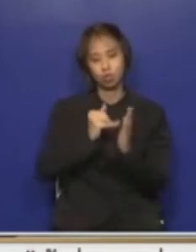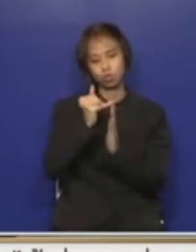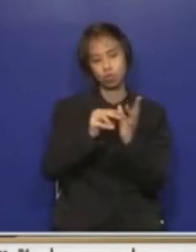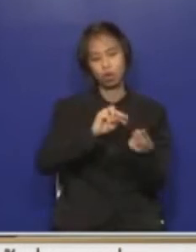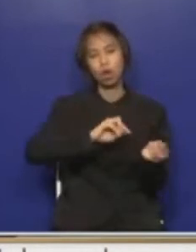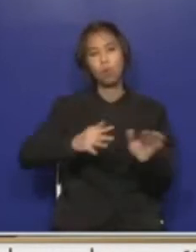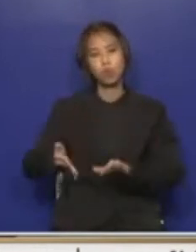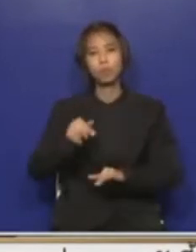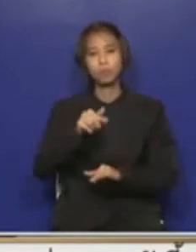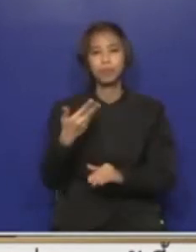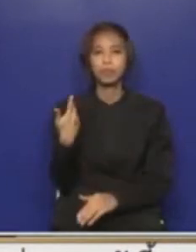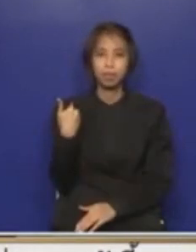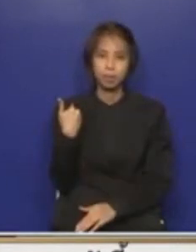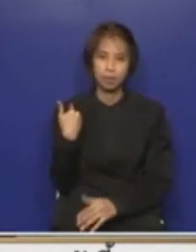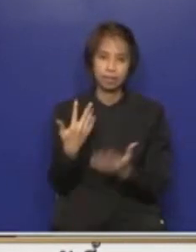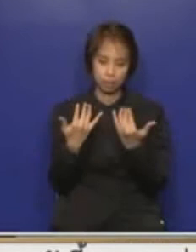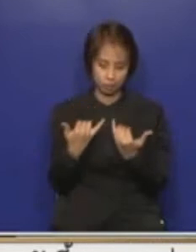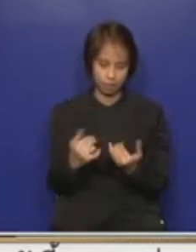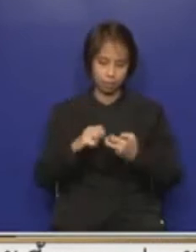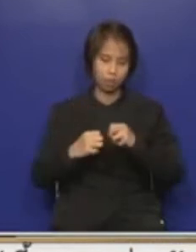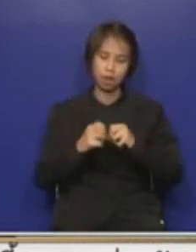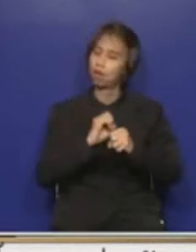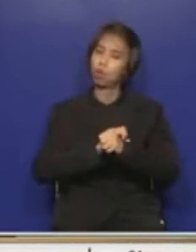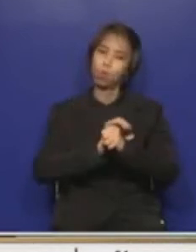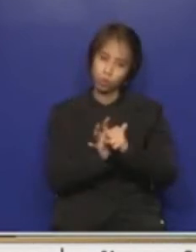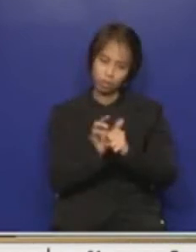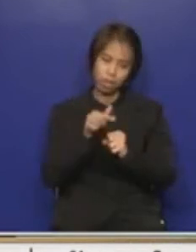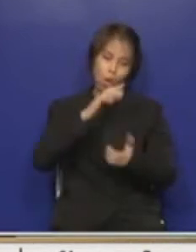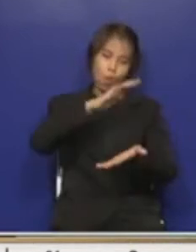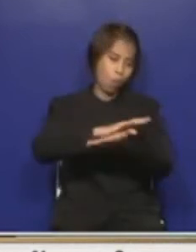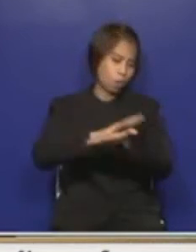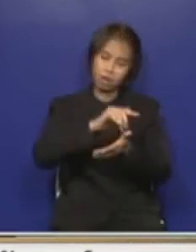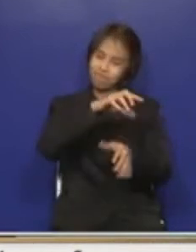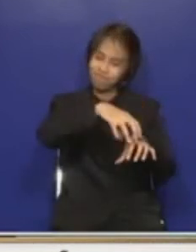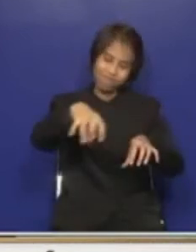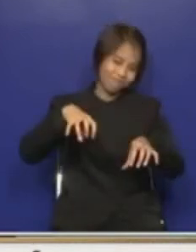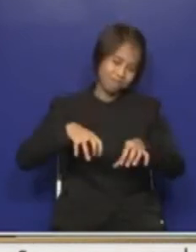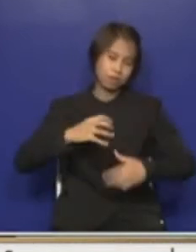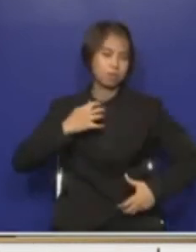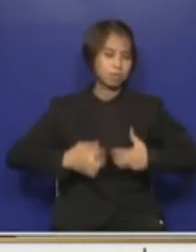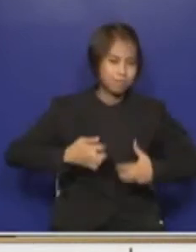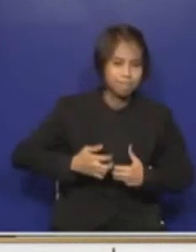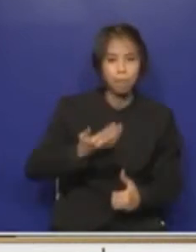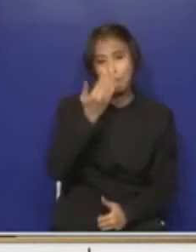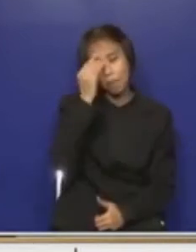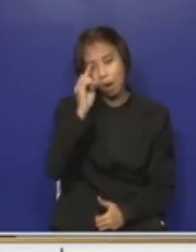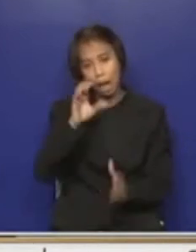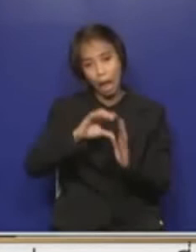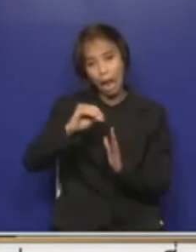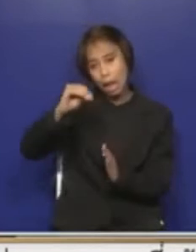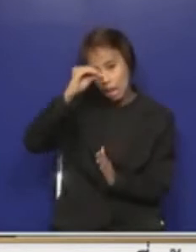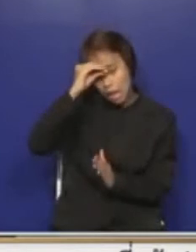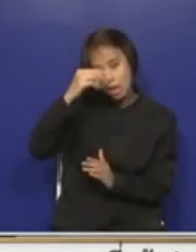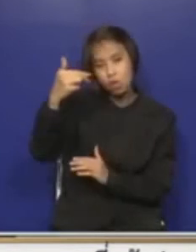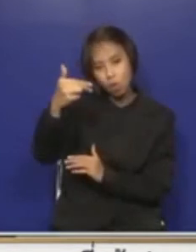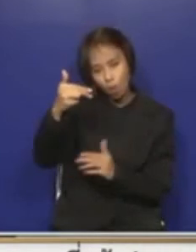นี้ในยุคที่มีสถานการณ์โควิดโรงเรียนทั้งหลายเดือดร้อนค่ะเนื่องจากจะต้องมีการสอนออนไลน์ความเท่าเทียม